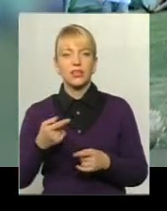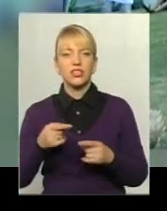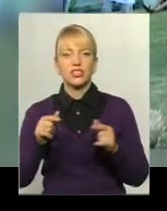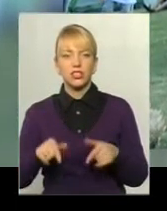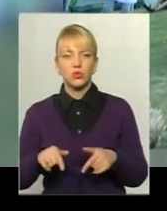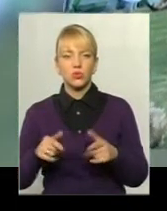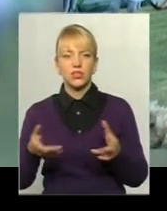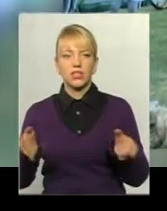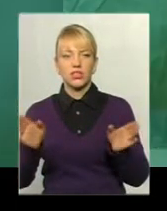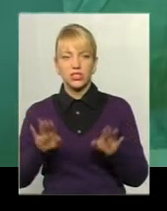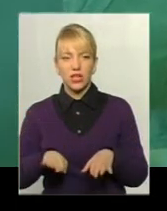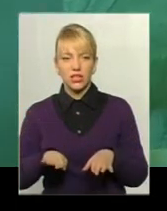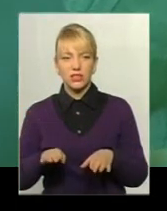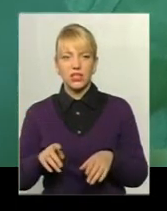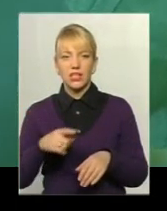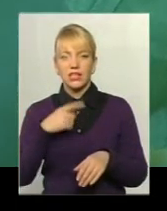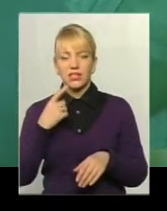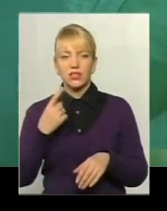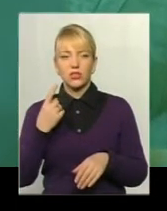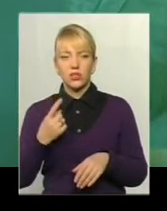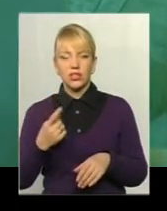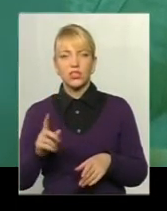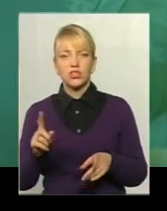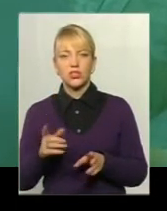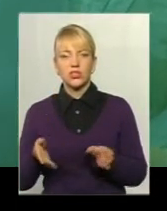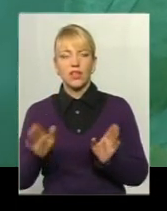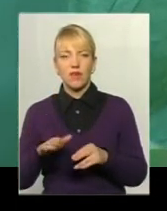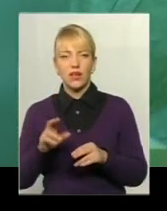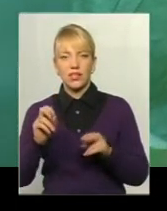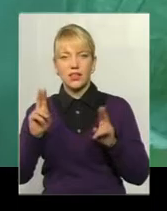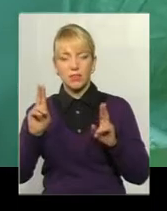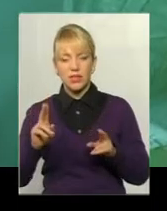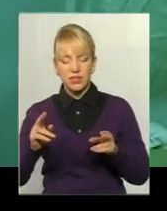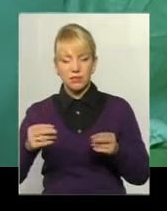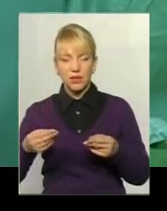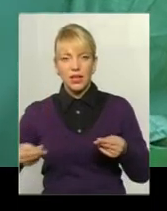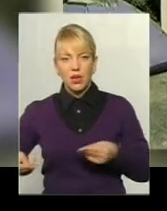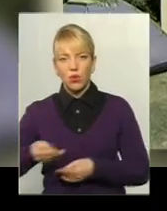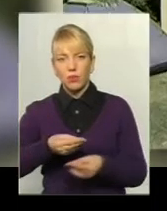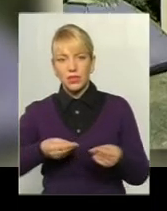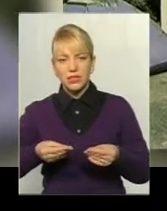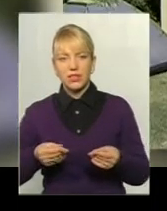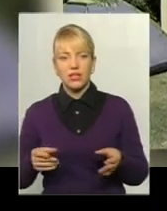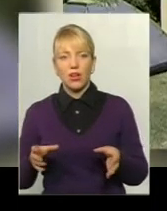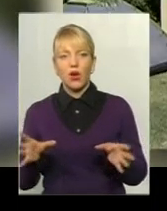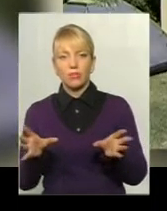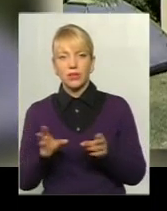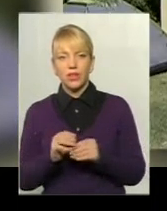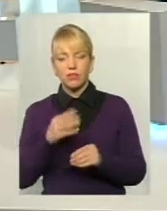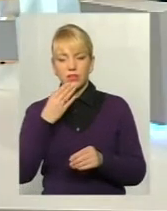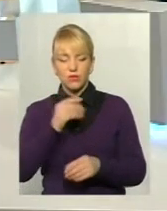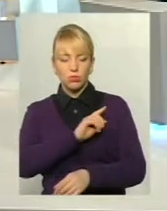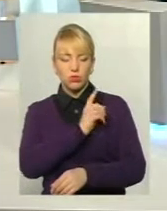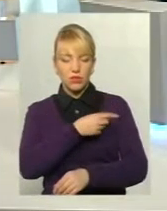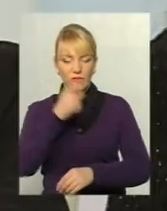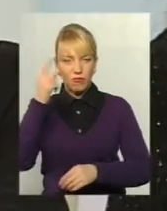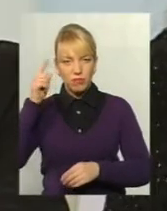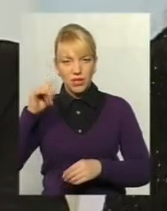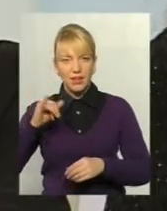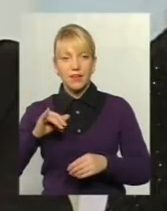сказати одне, що давайте на принципі кооперації об'єднаємо свої зусилля, вміння, навики і